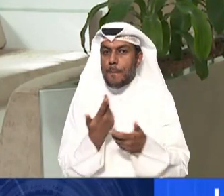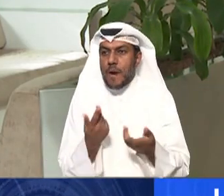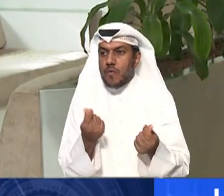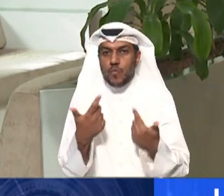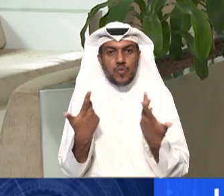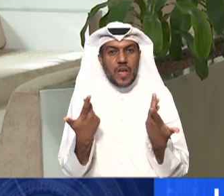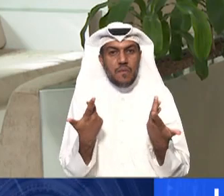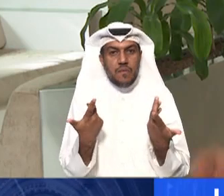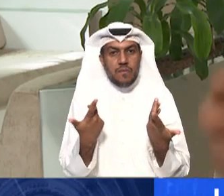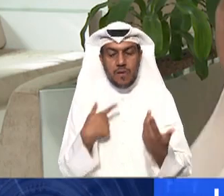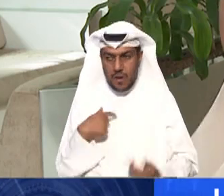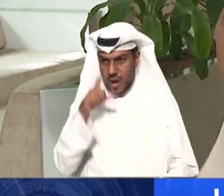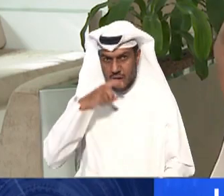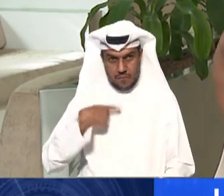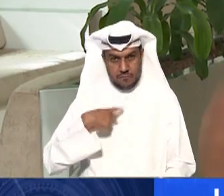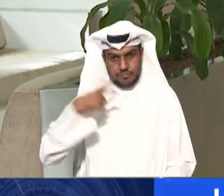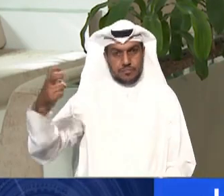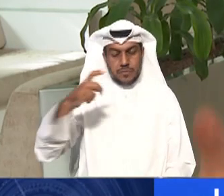يعني حقيقة